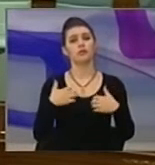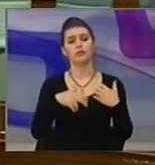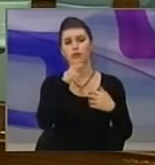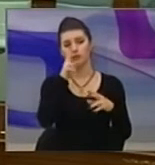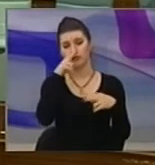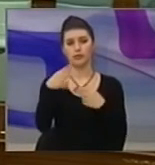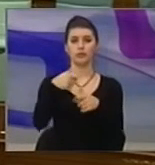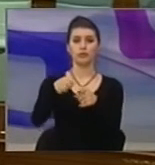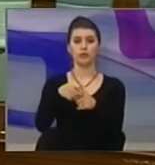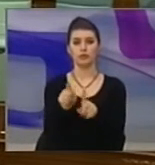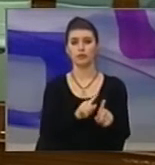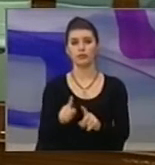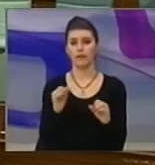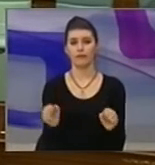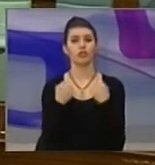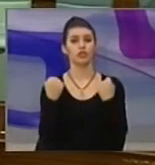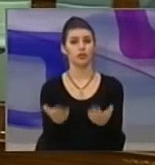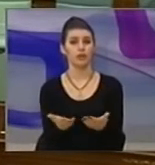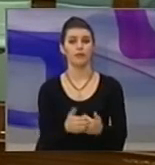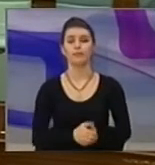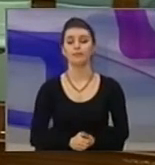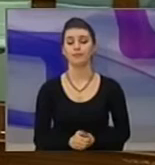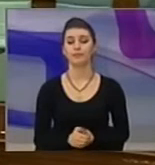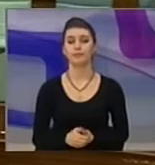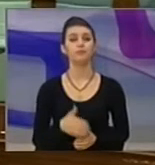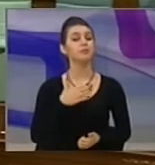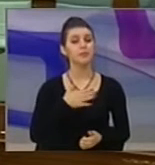genden E rëës kosovës